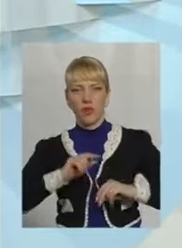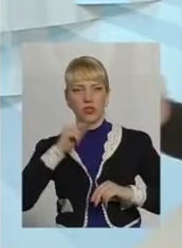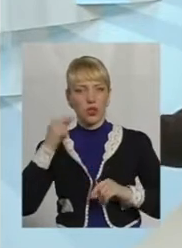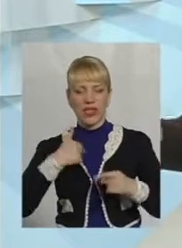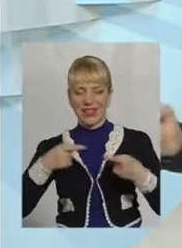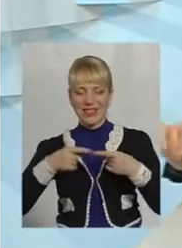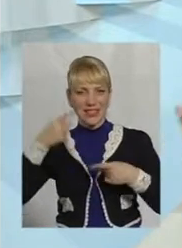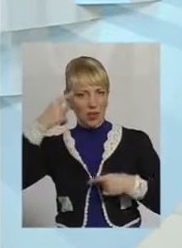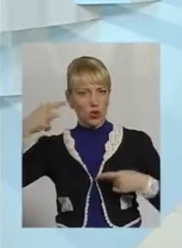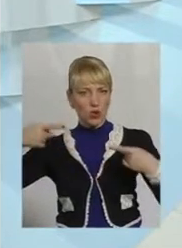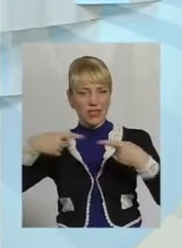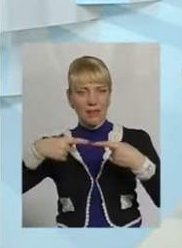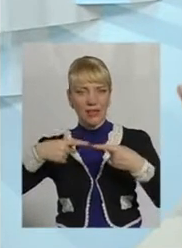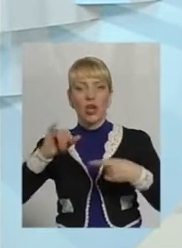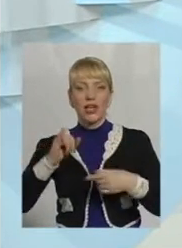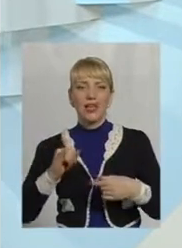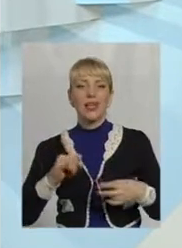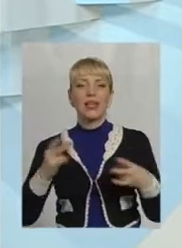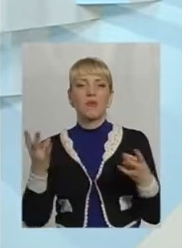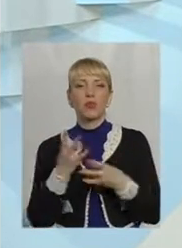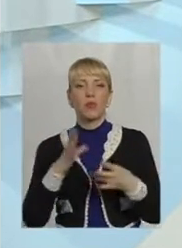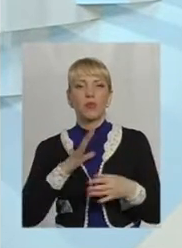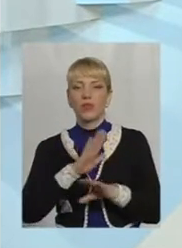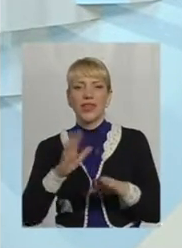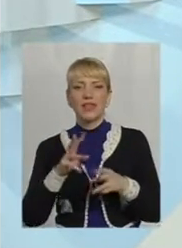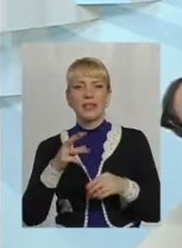знаю достеменно. І потрібно було не якісь